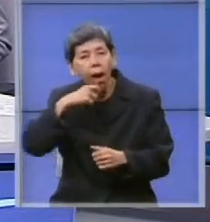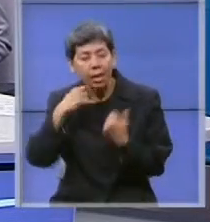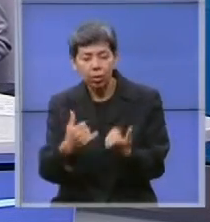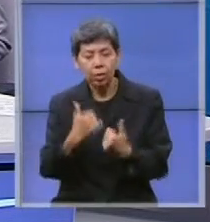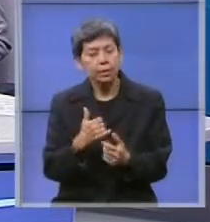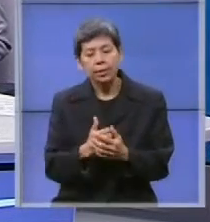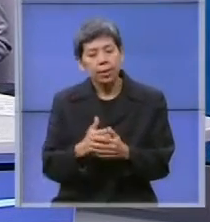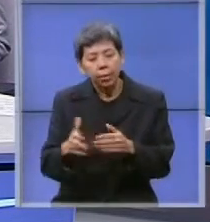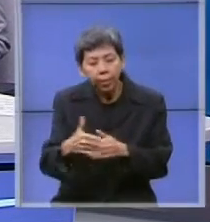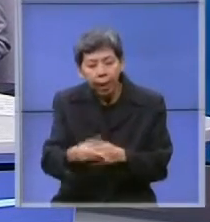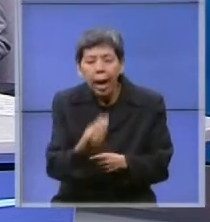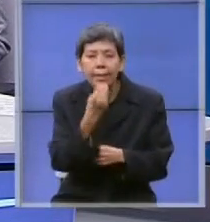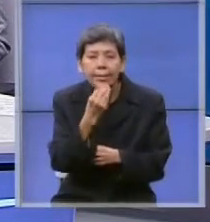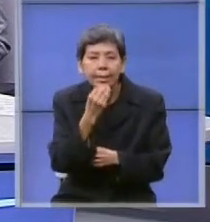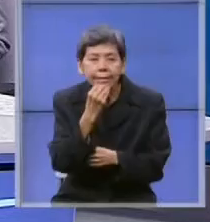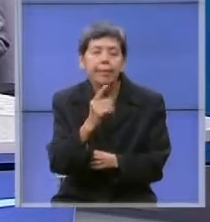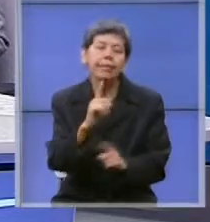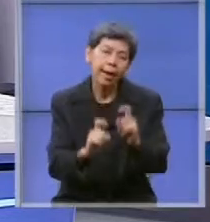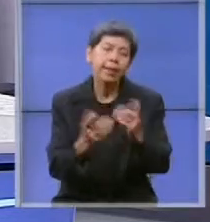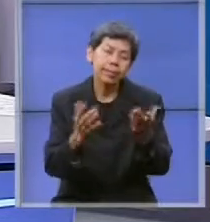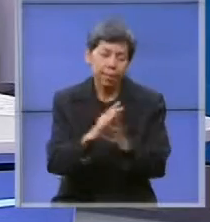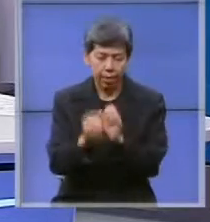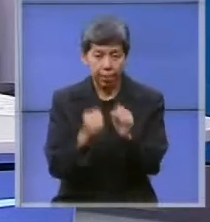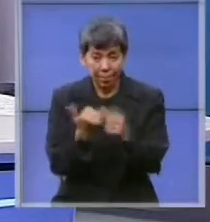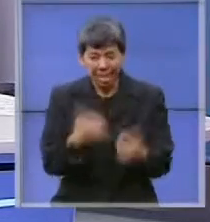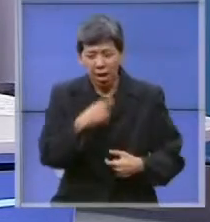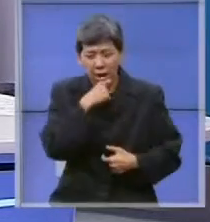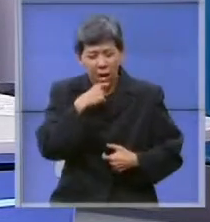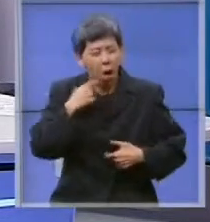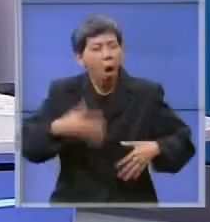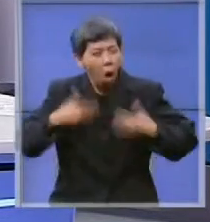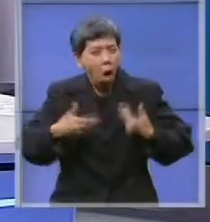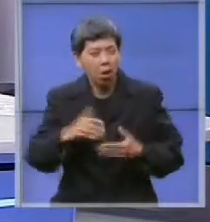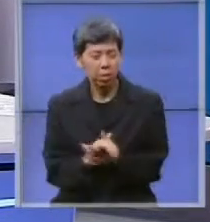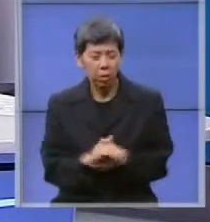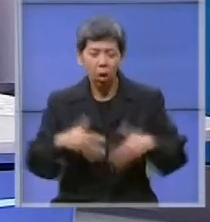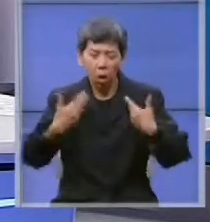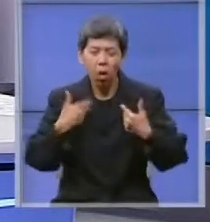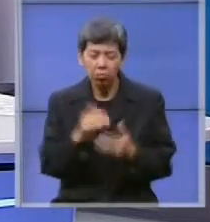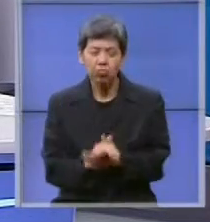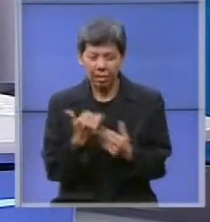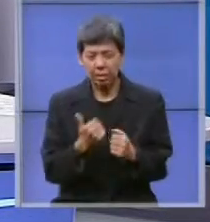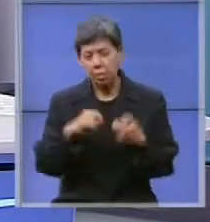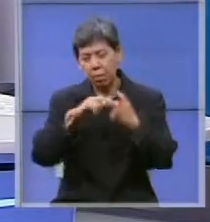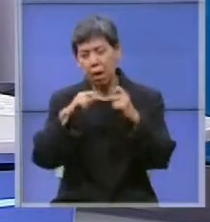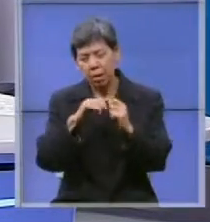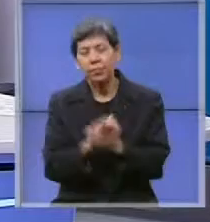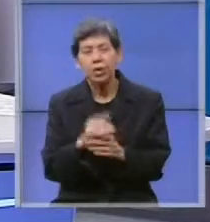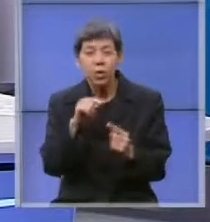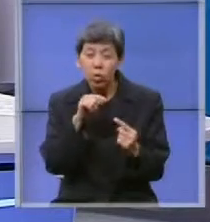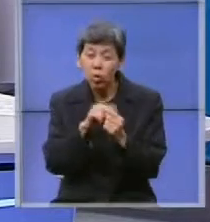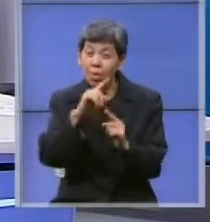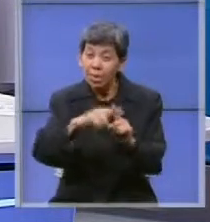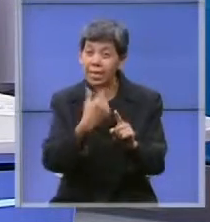บ้านต้องลงไปจับปลาขึ้นมากินไม่งั้นมันก็ตายอยู่ดี ปีนี้เราแห้งเร็วภาวะแห้งแล้งมาเร็วแล้วก็รุนแรงกว่าทุกปีตั้งแต่ช่วงพ